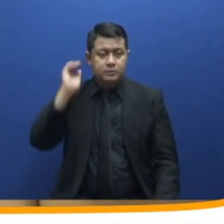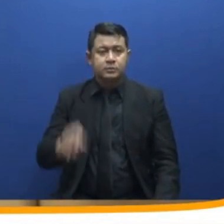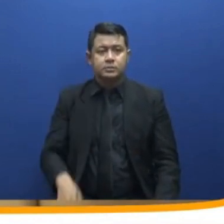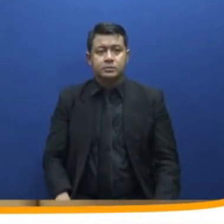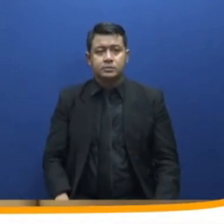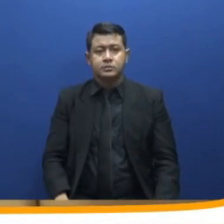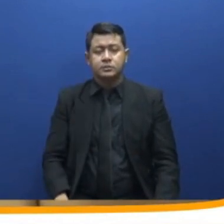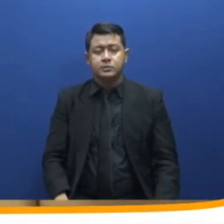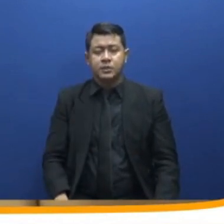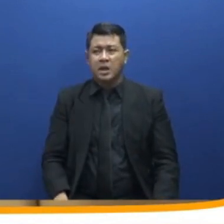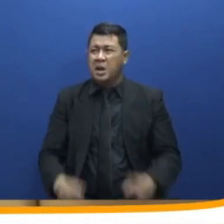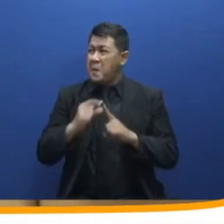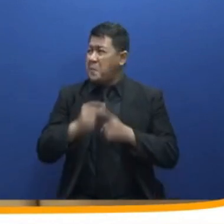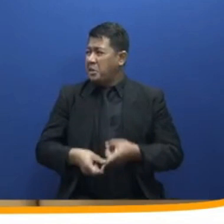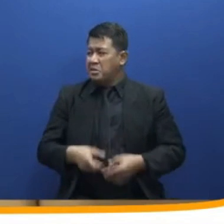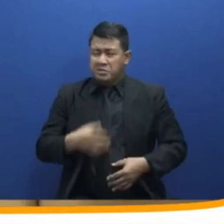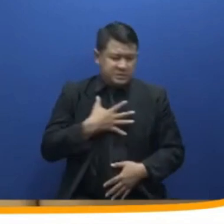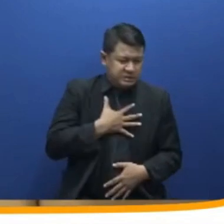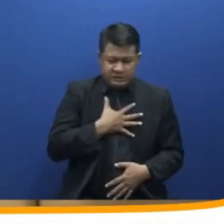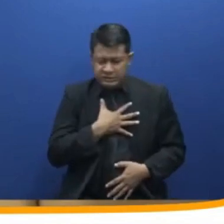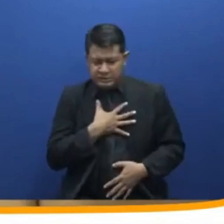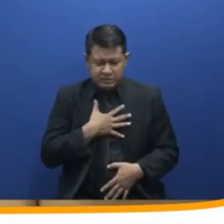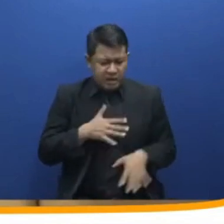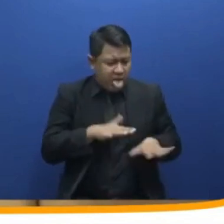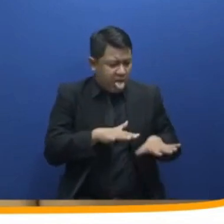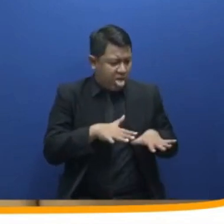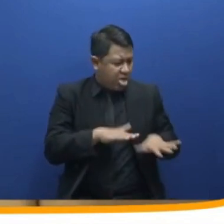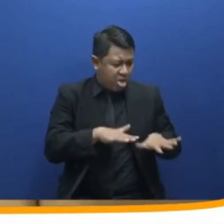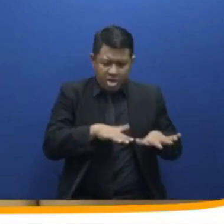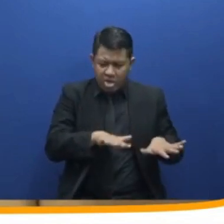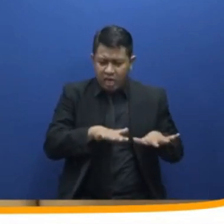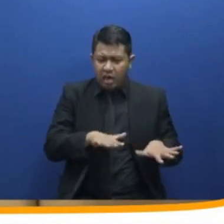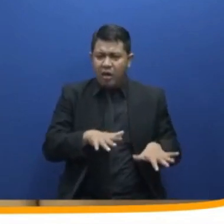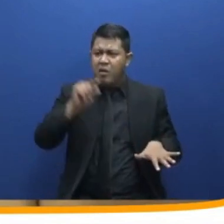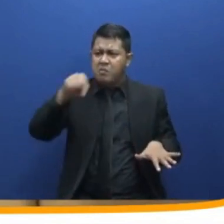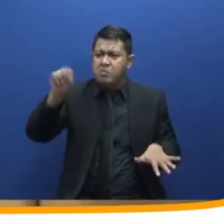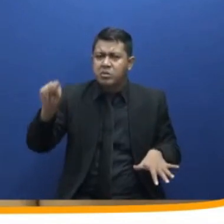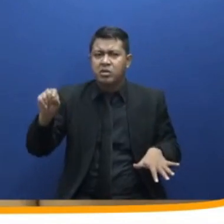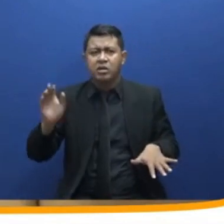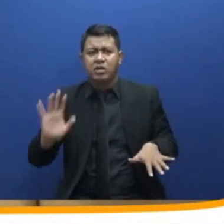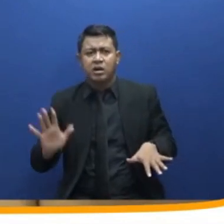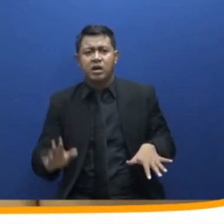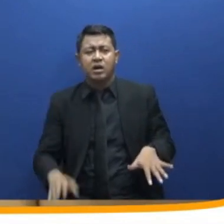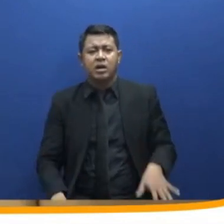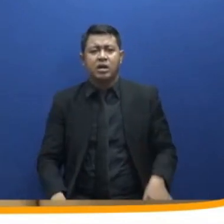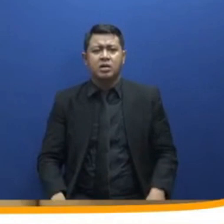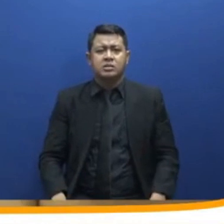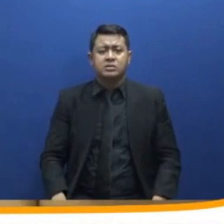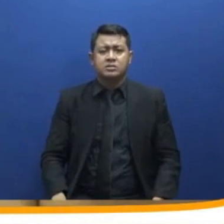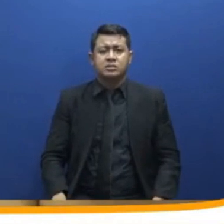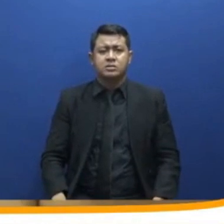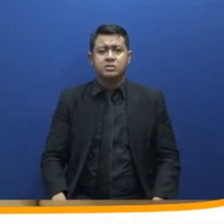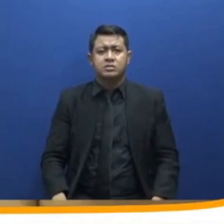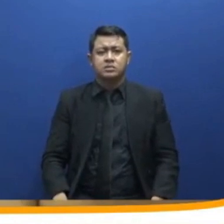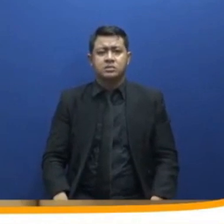eh tersebut juga ragu mosok sih masak sih itu kan inilah pribadi Petrus pribadi Petrus itu memang ya di